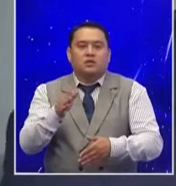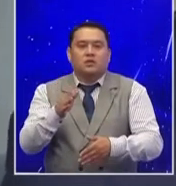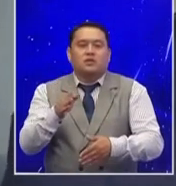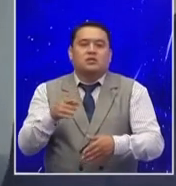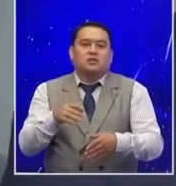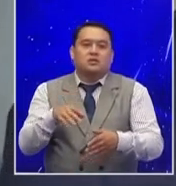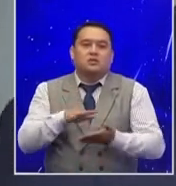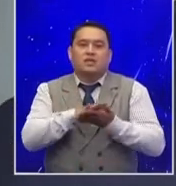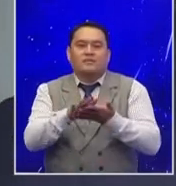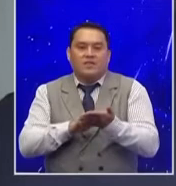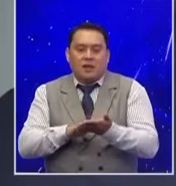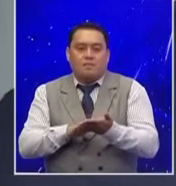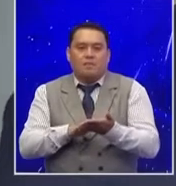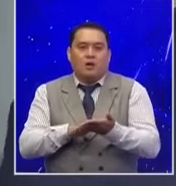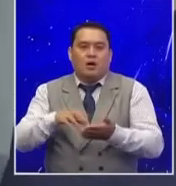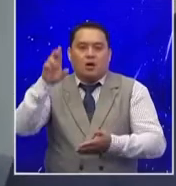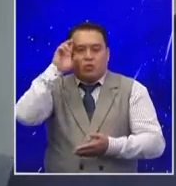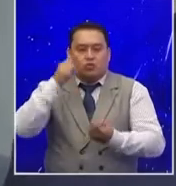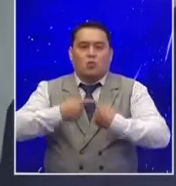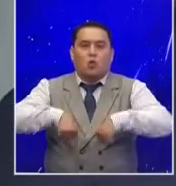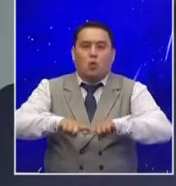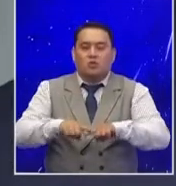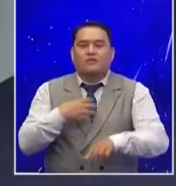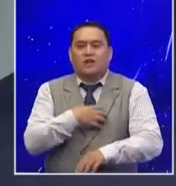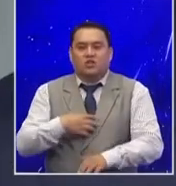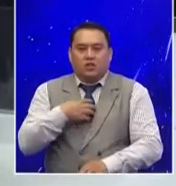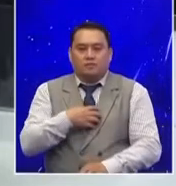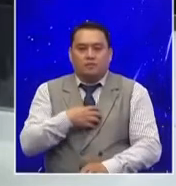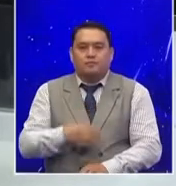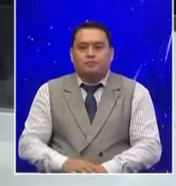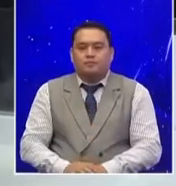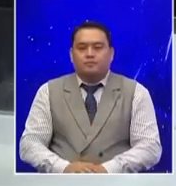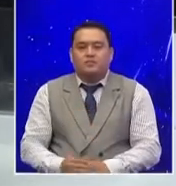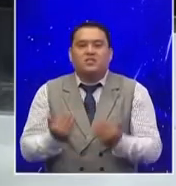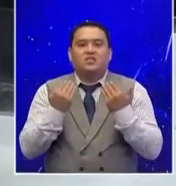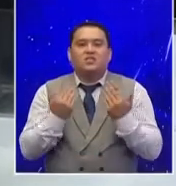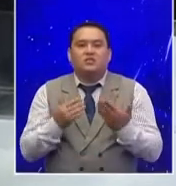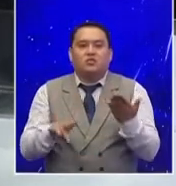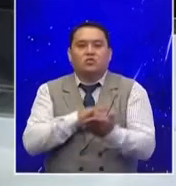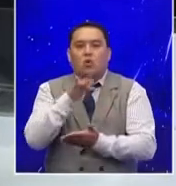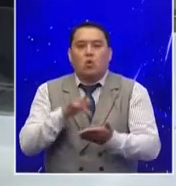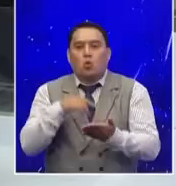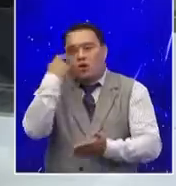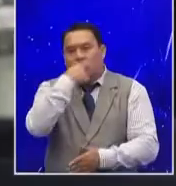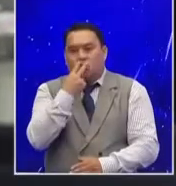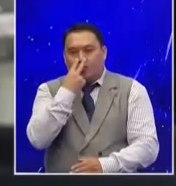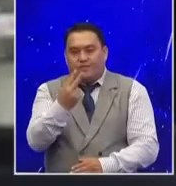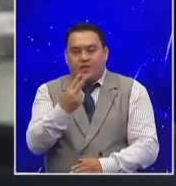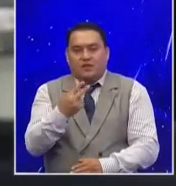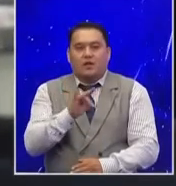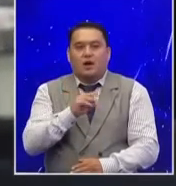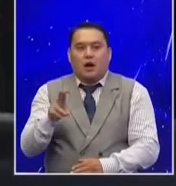непосредственно с заявителями и непосредственно с государственными органами. Это очень важно. Сегодня жители города могли лично видеть